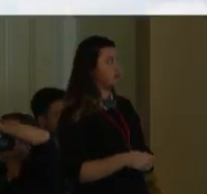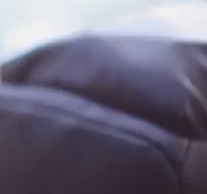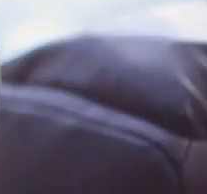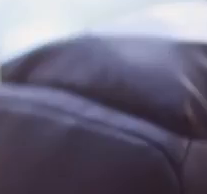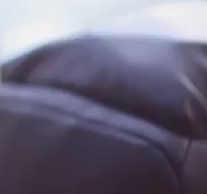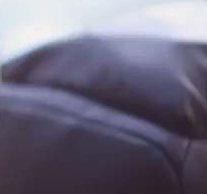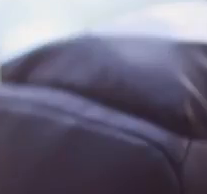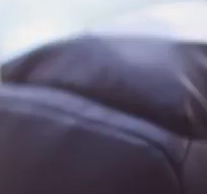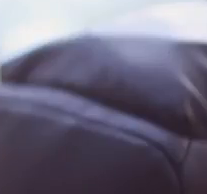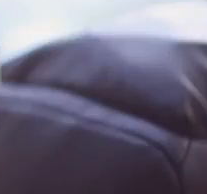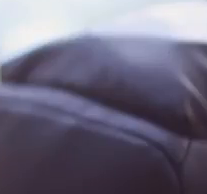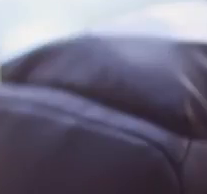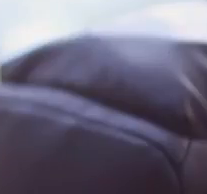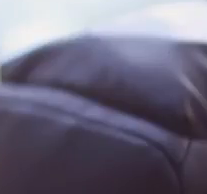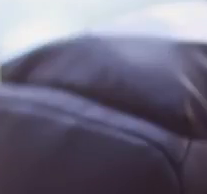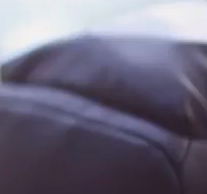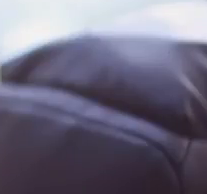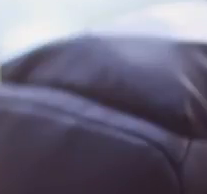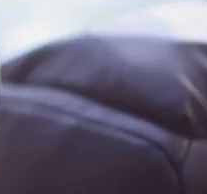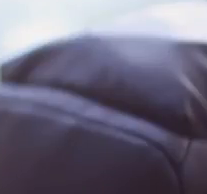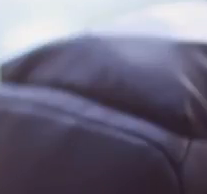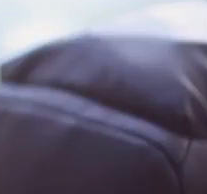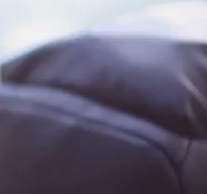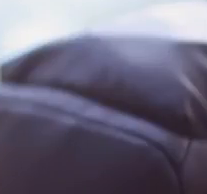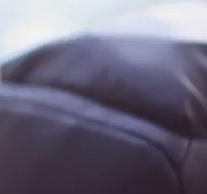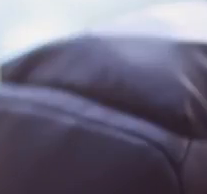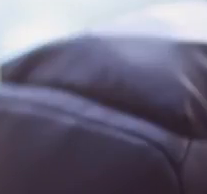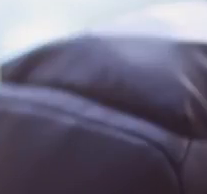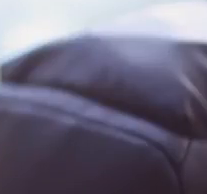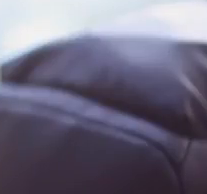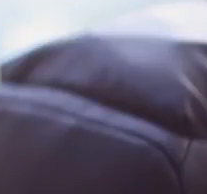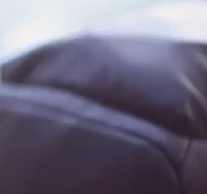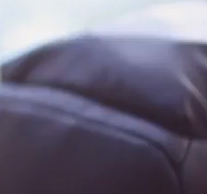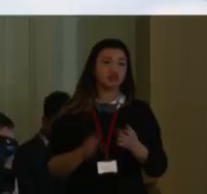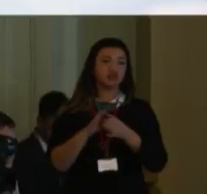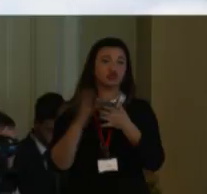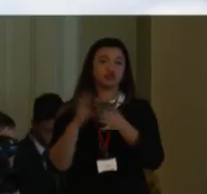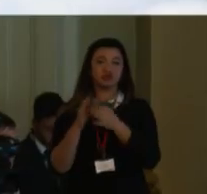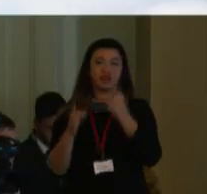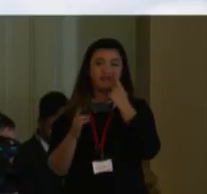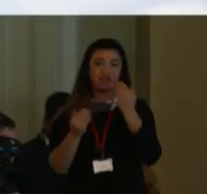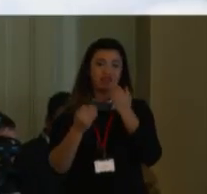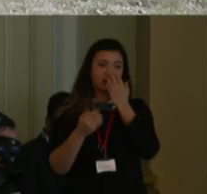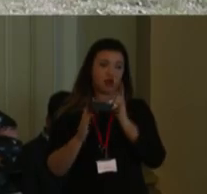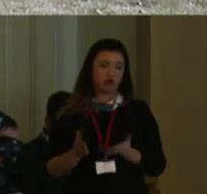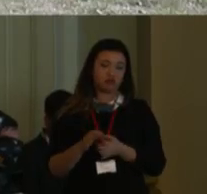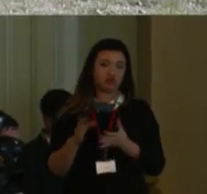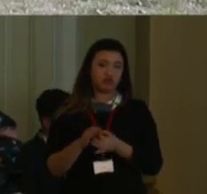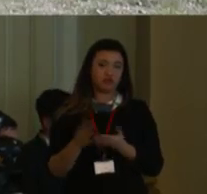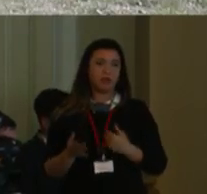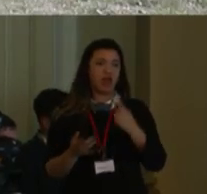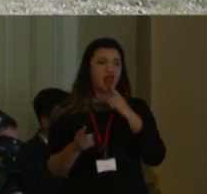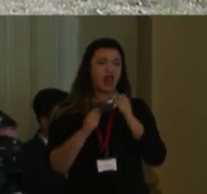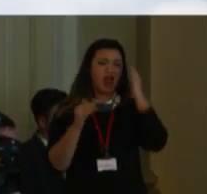Yani öyle bir çatışmamız yok aile. Yani olsa da bunları çözebiliyoruz. Demokratik bir aileyiz diyebilirim.